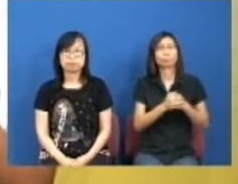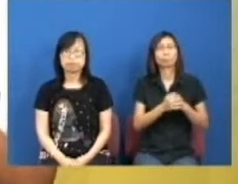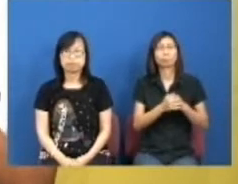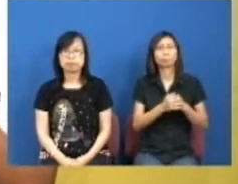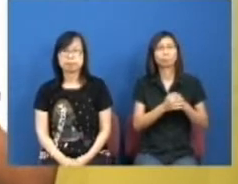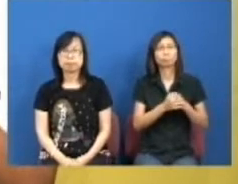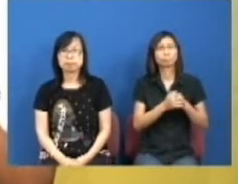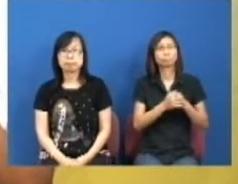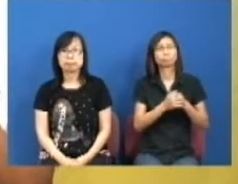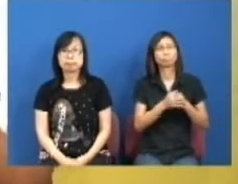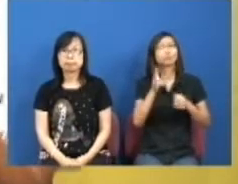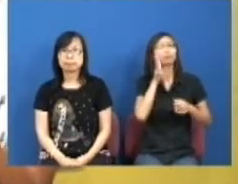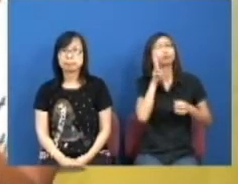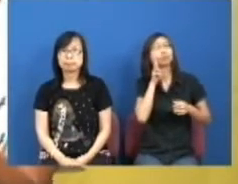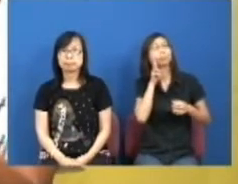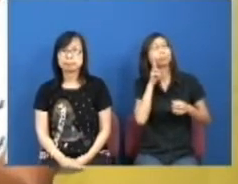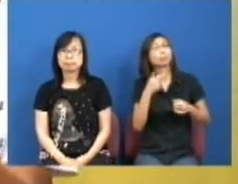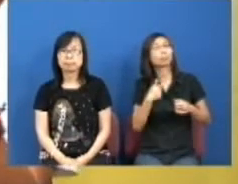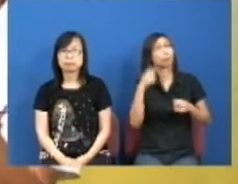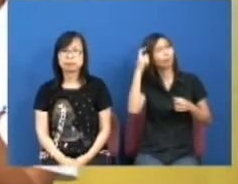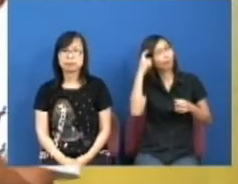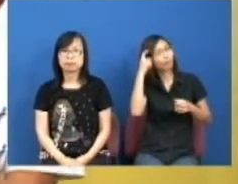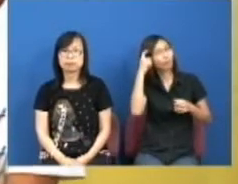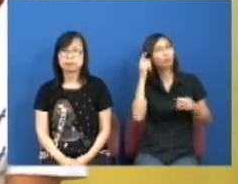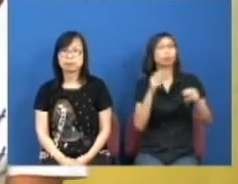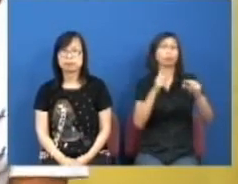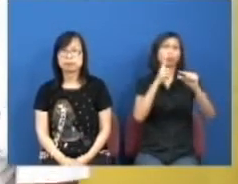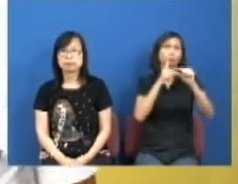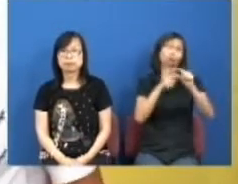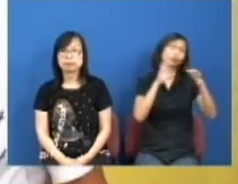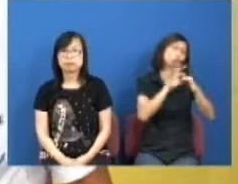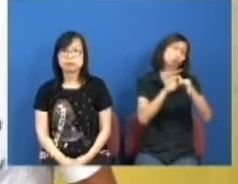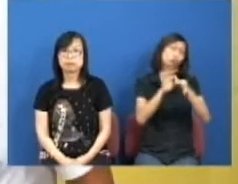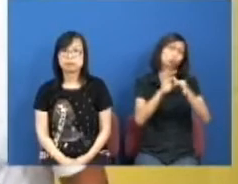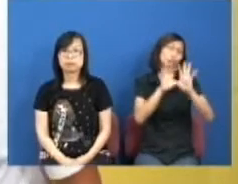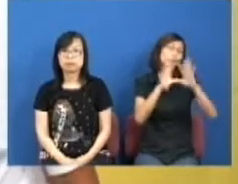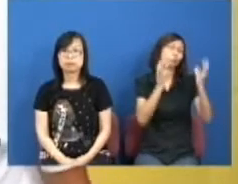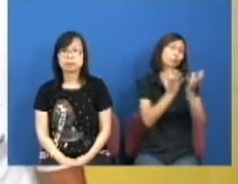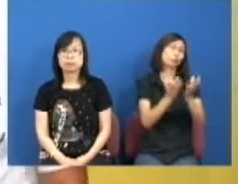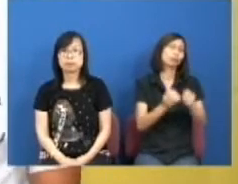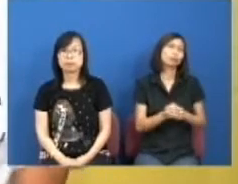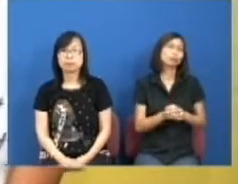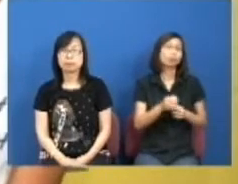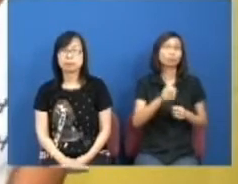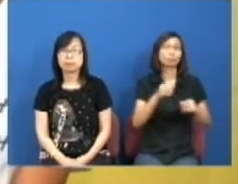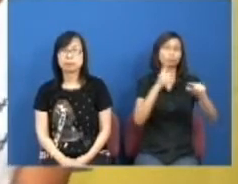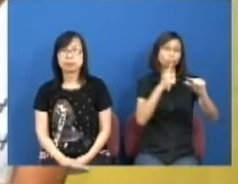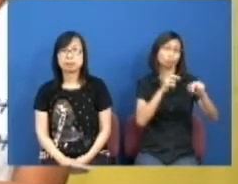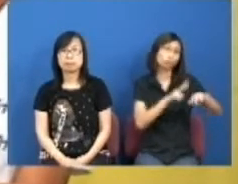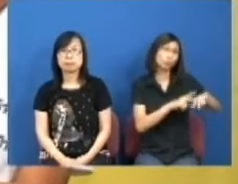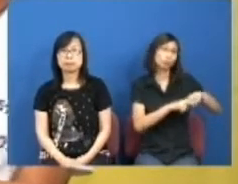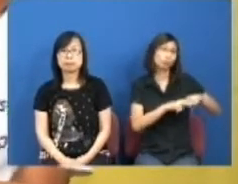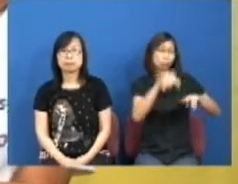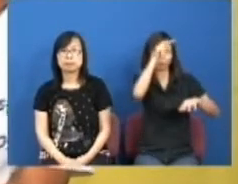就係話。譬如話，可能我哋都估到中聯辦，或者可能一啲即係將政府好在意，就係話要進一